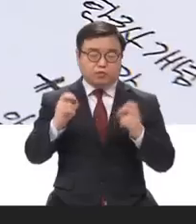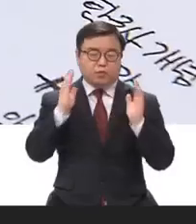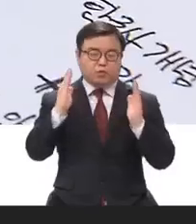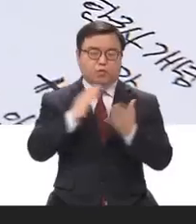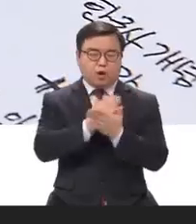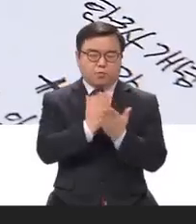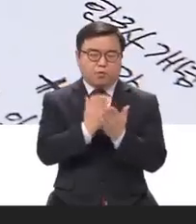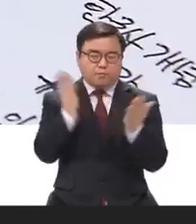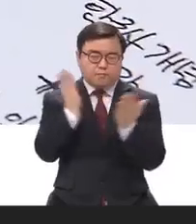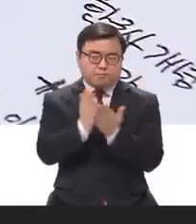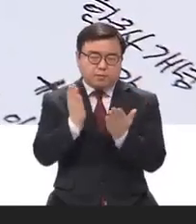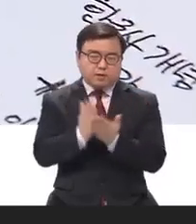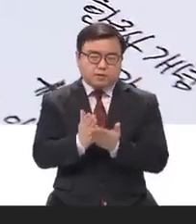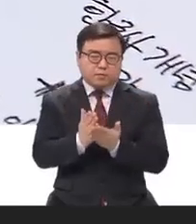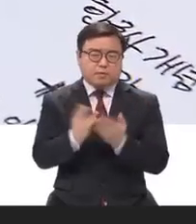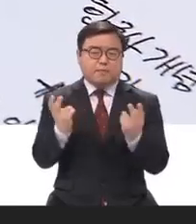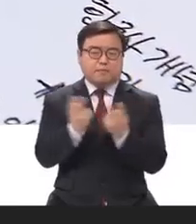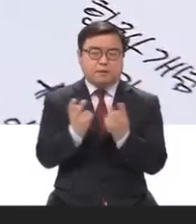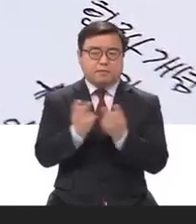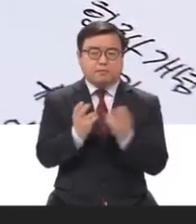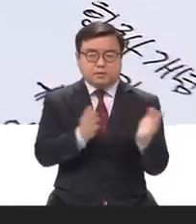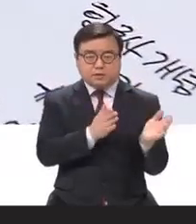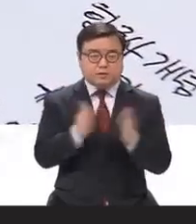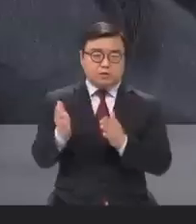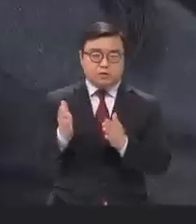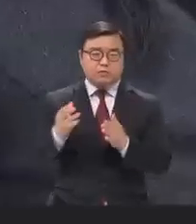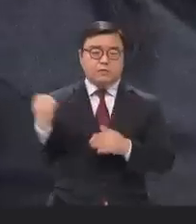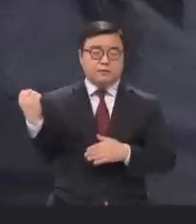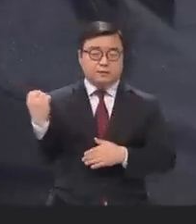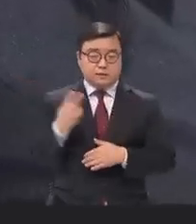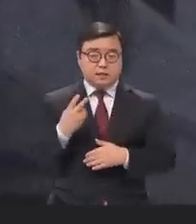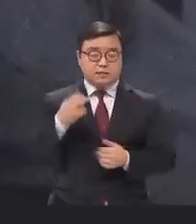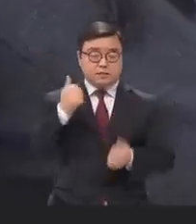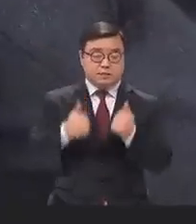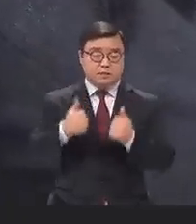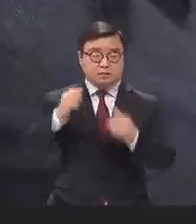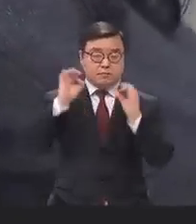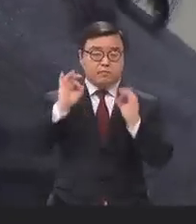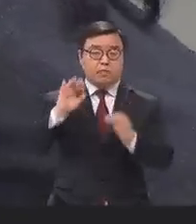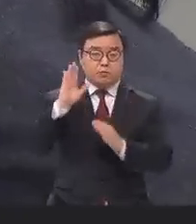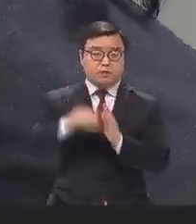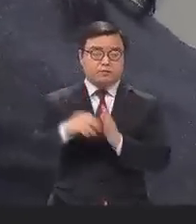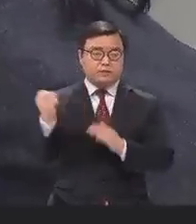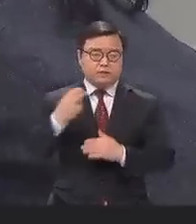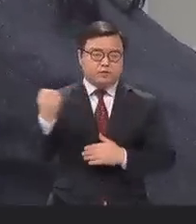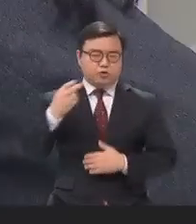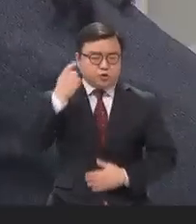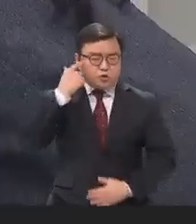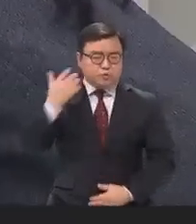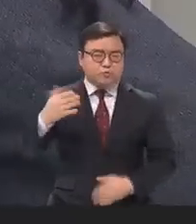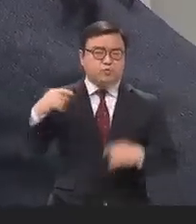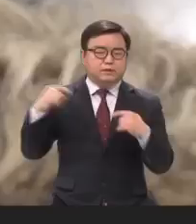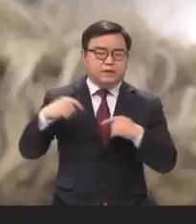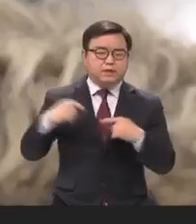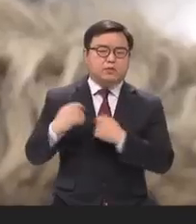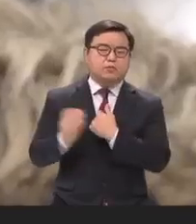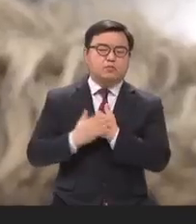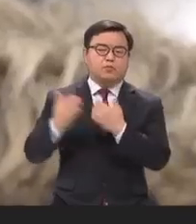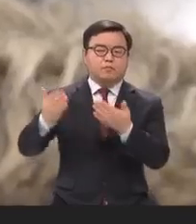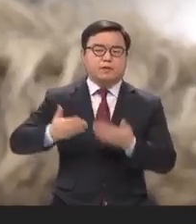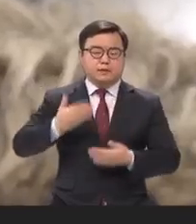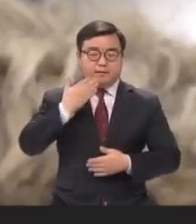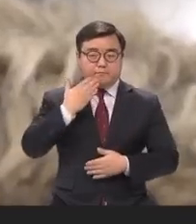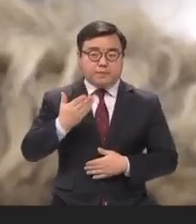학습 방법을 찾고 재수학원을 선택할 경우 수시로 질문이 가능하고 생활이나 성적 상담을 지속적으로 도움받을 수